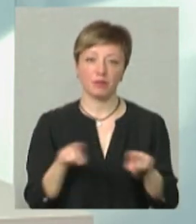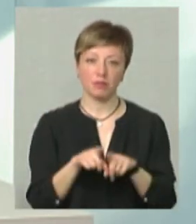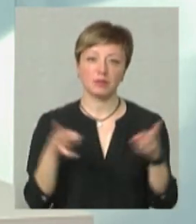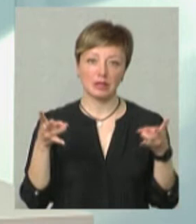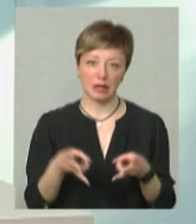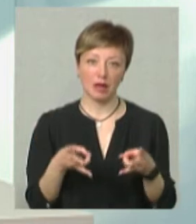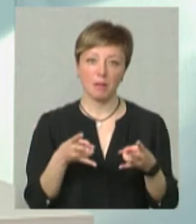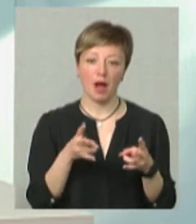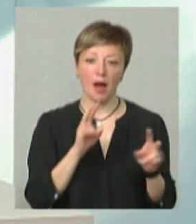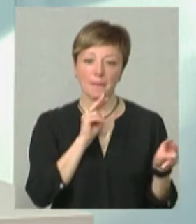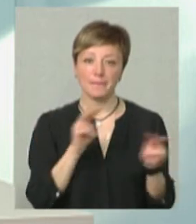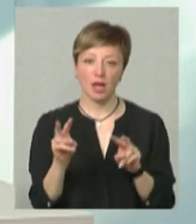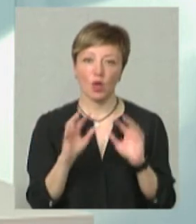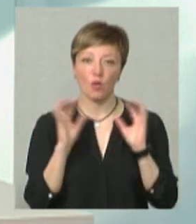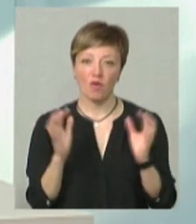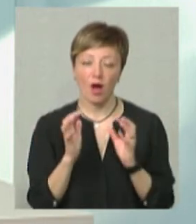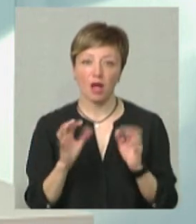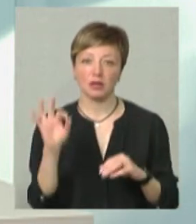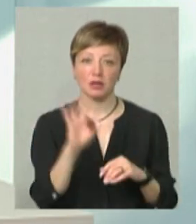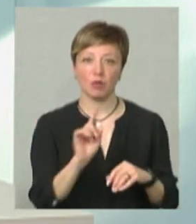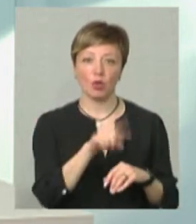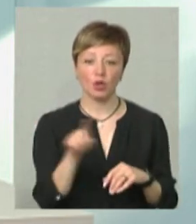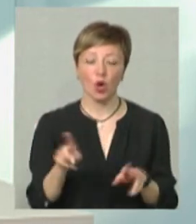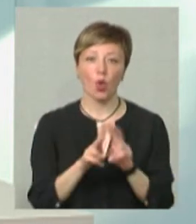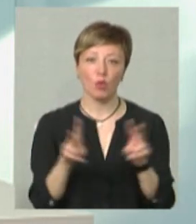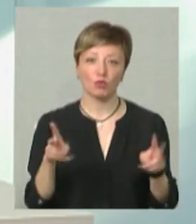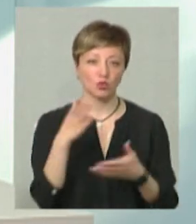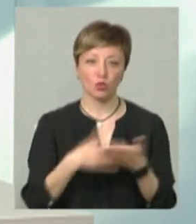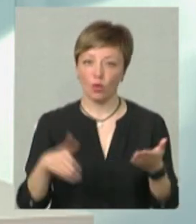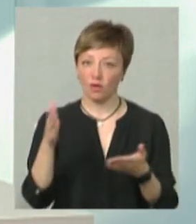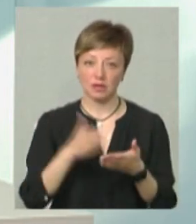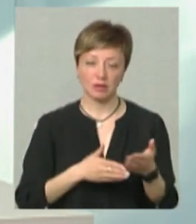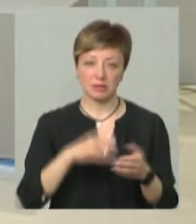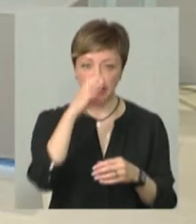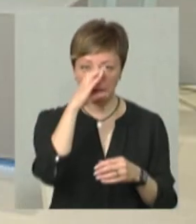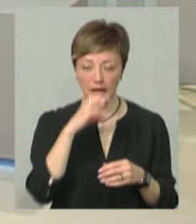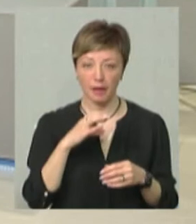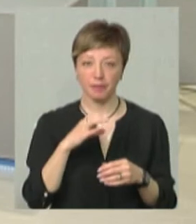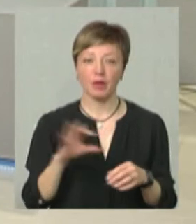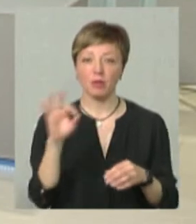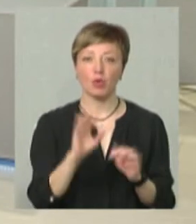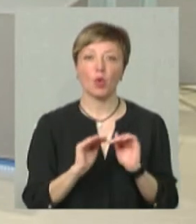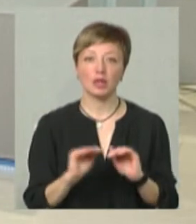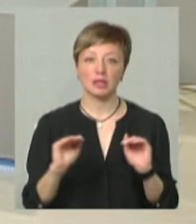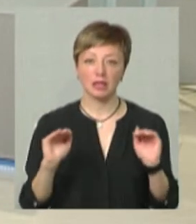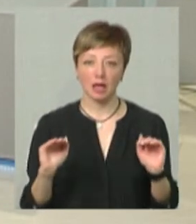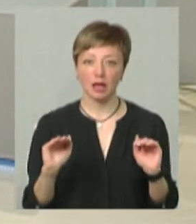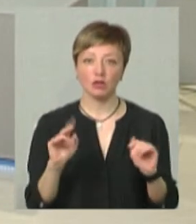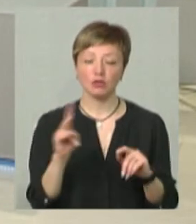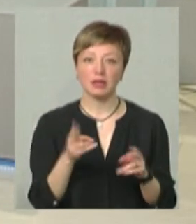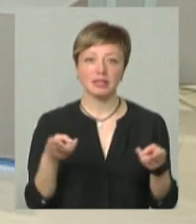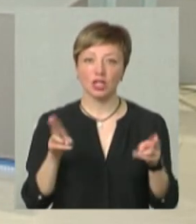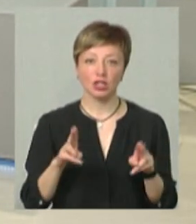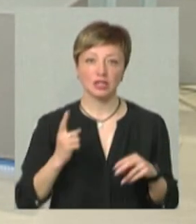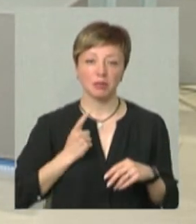треба піклуватися про тих, кому зовсім зле, тобто про дітей, щоб вони не